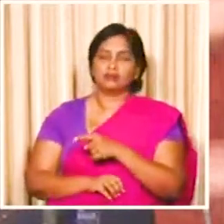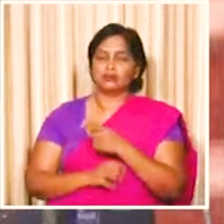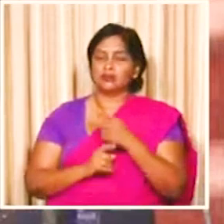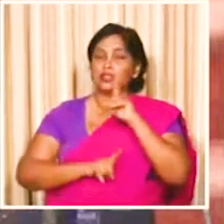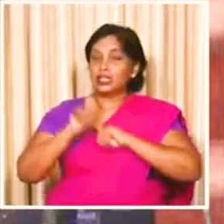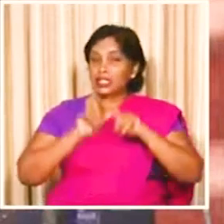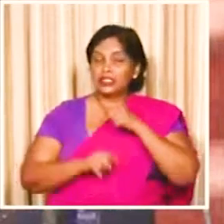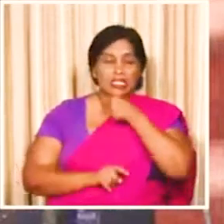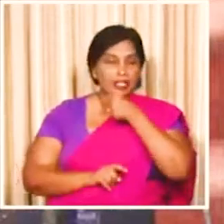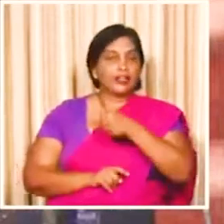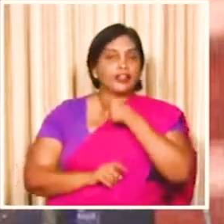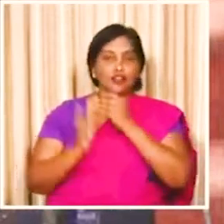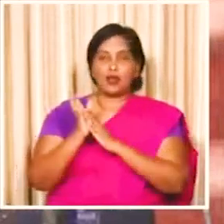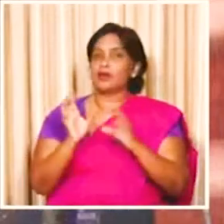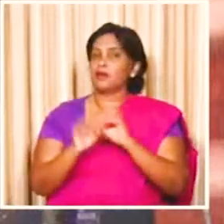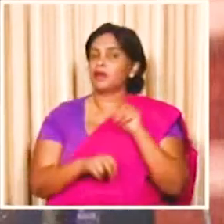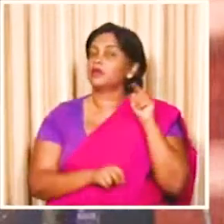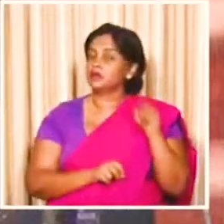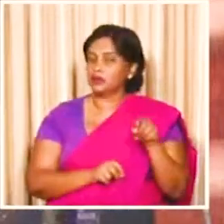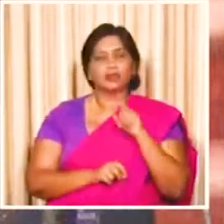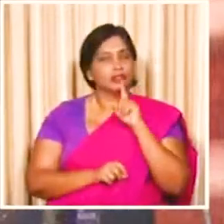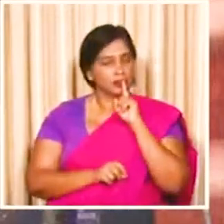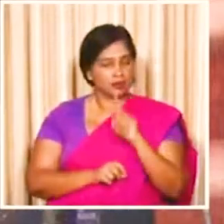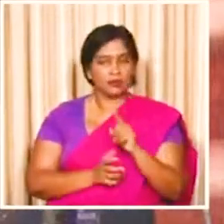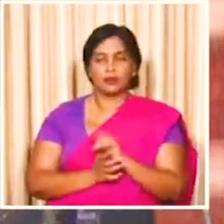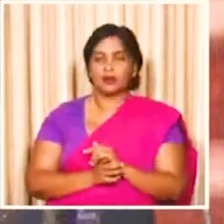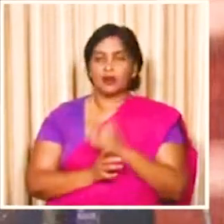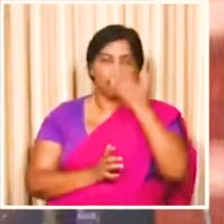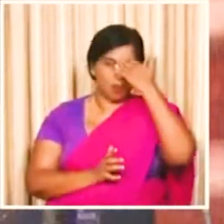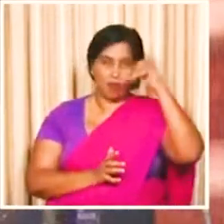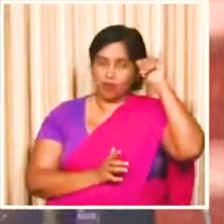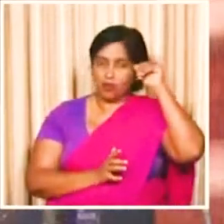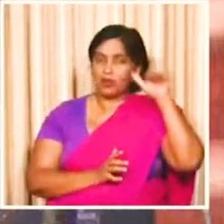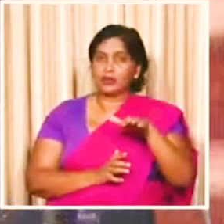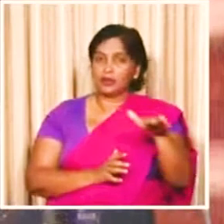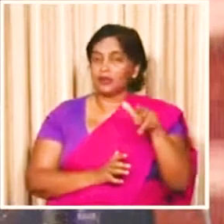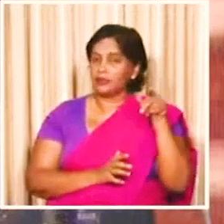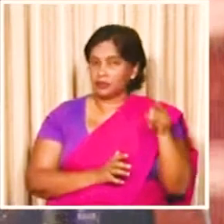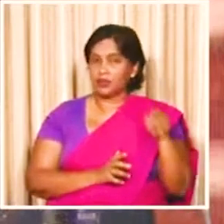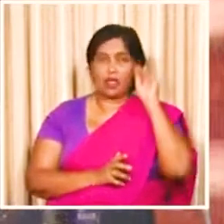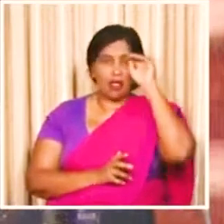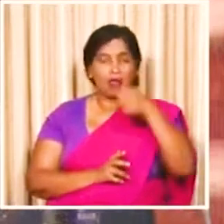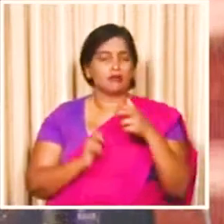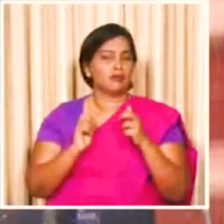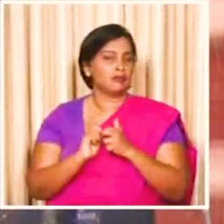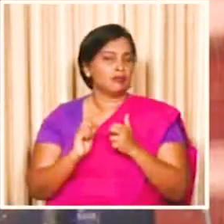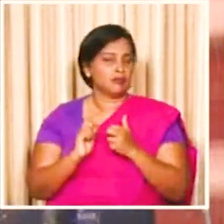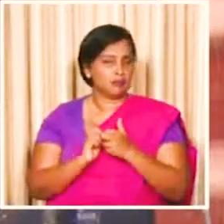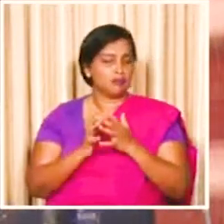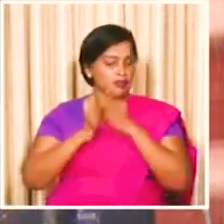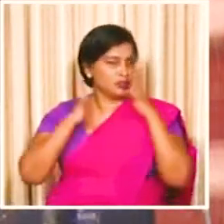கொண்டிருக்கிறார்கள். அதைவிட யானை தொல்லை, முல்லைத்தீவு பகுதியிலே யானை தொல்லை இப்பொழுது கூடியிருக்கிறது.